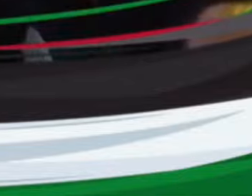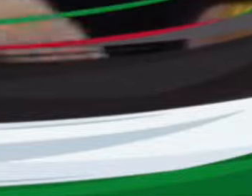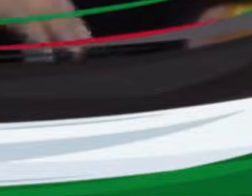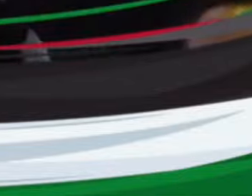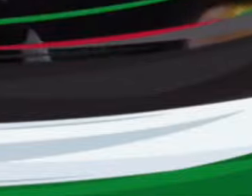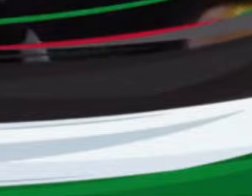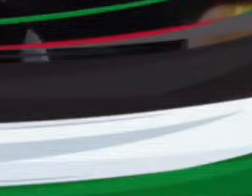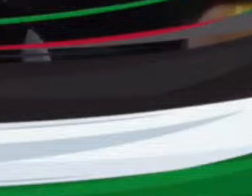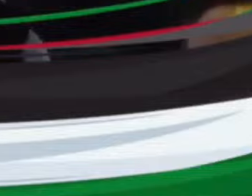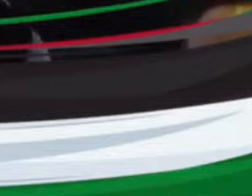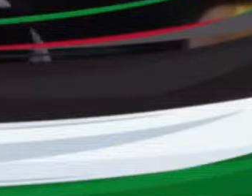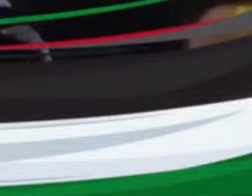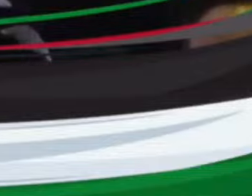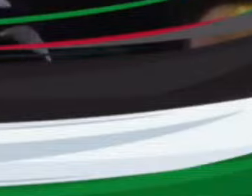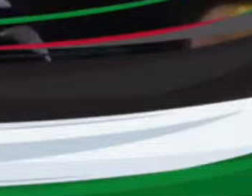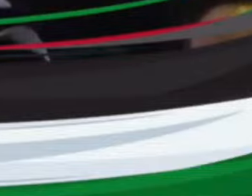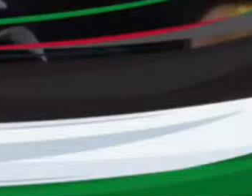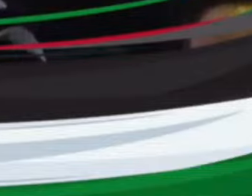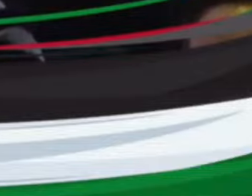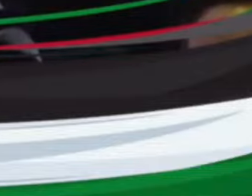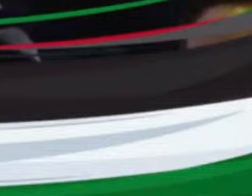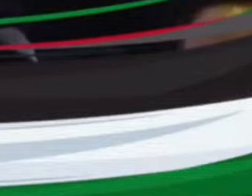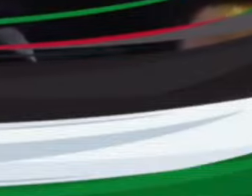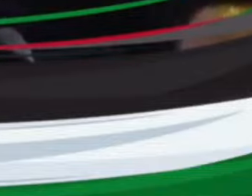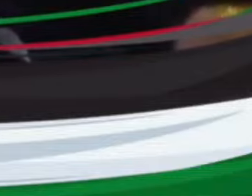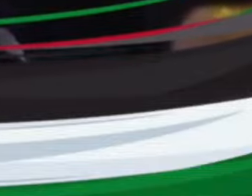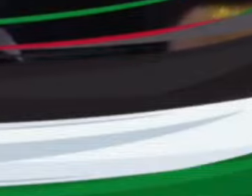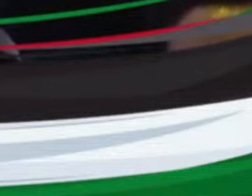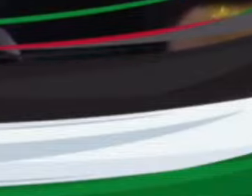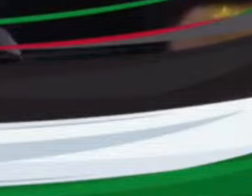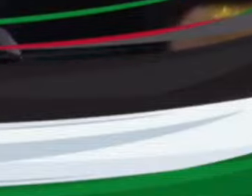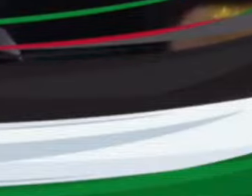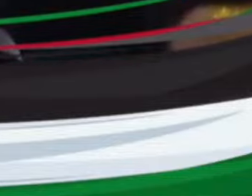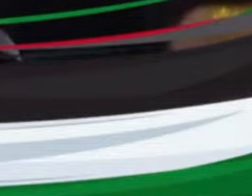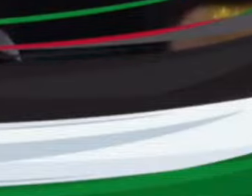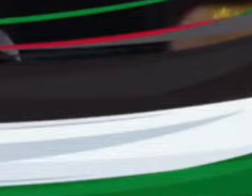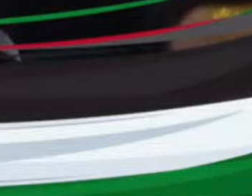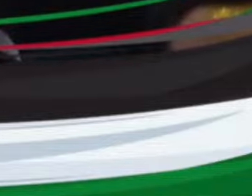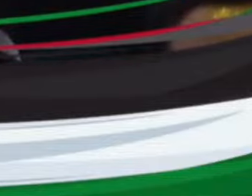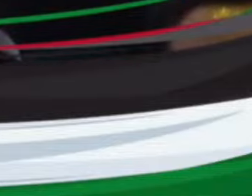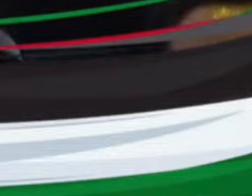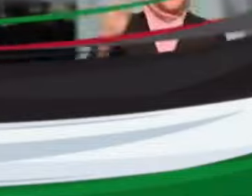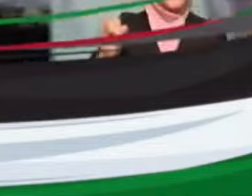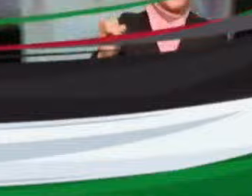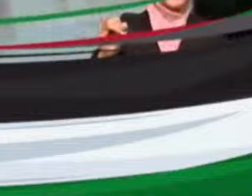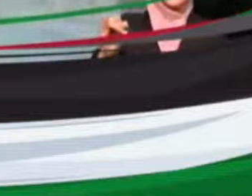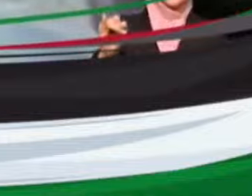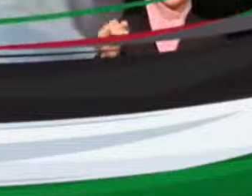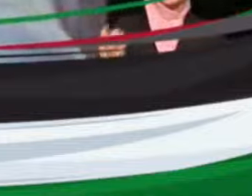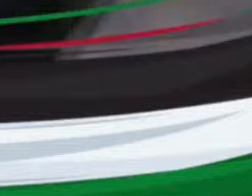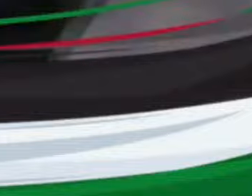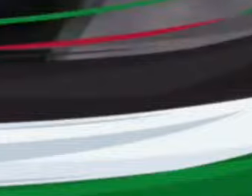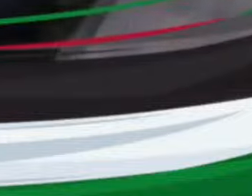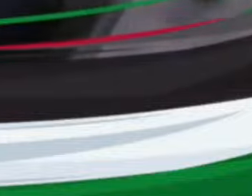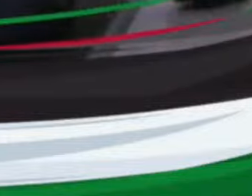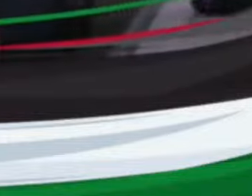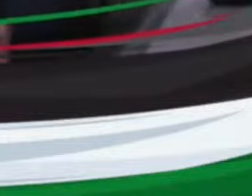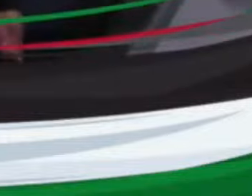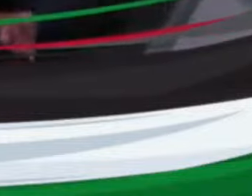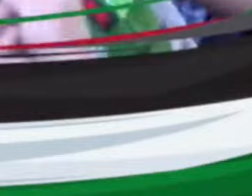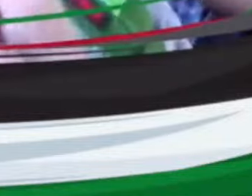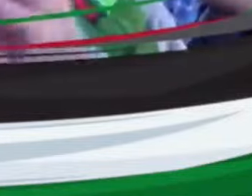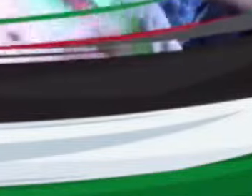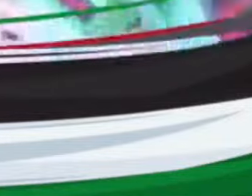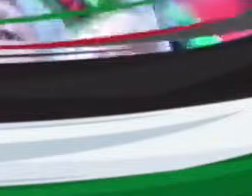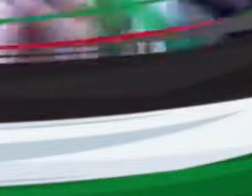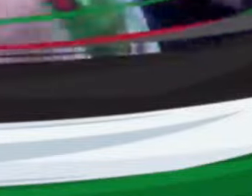juga jangan henti bicara setiap hari mengenai Palestin. Jangan berhenti membantu